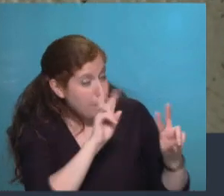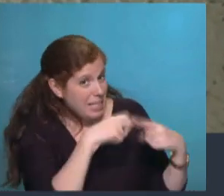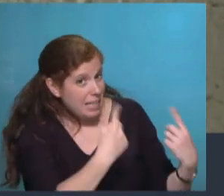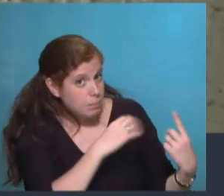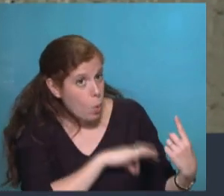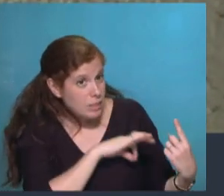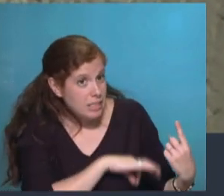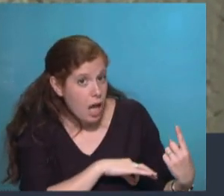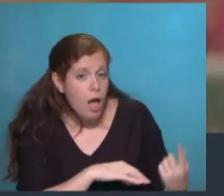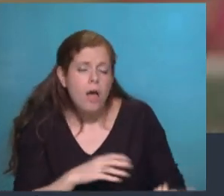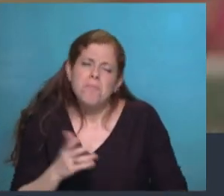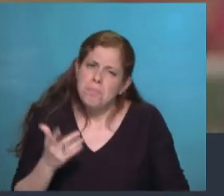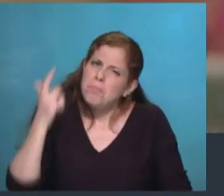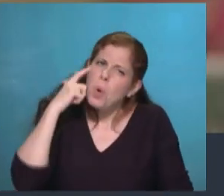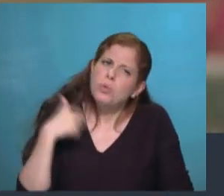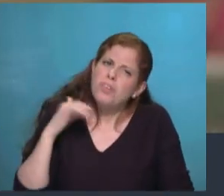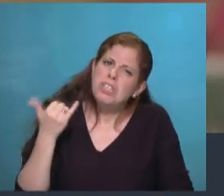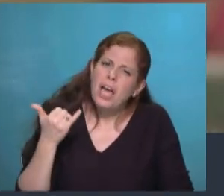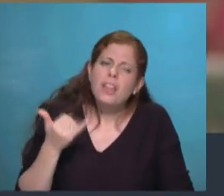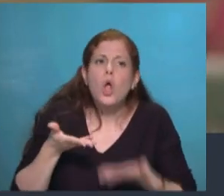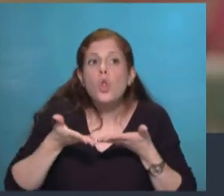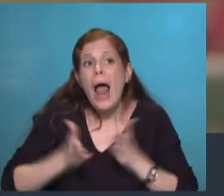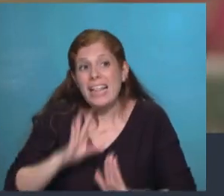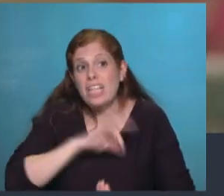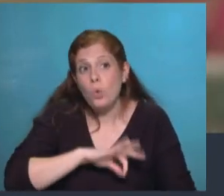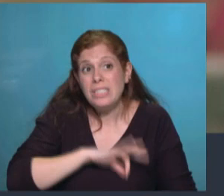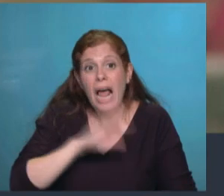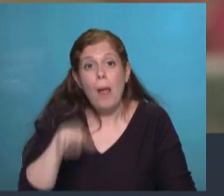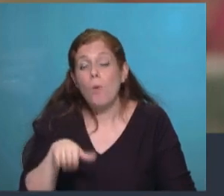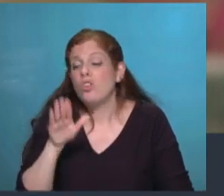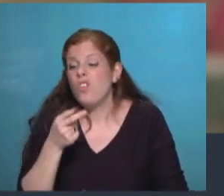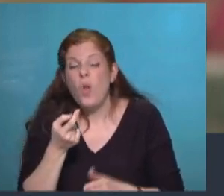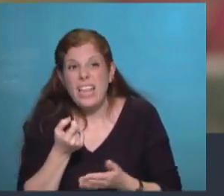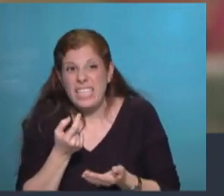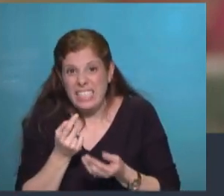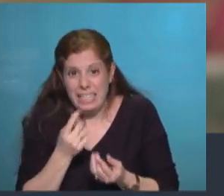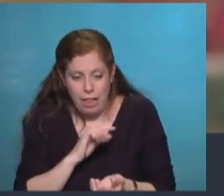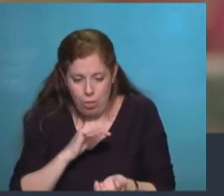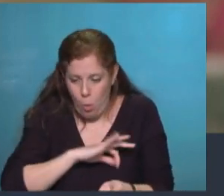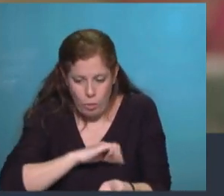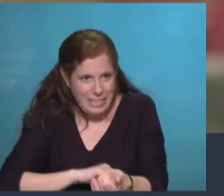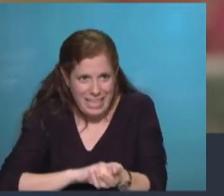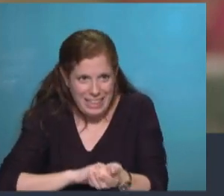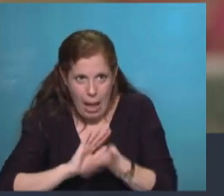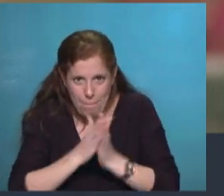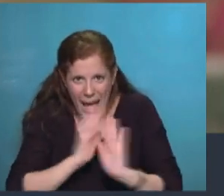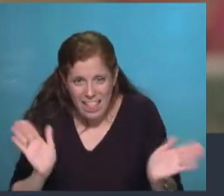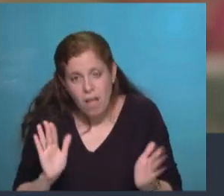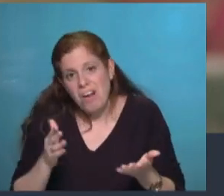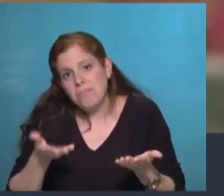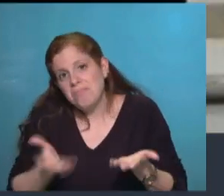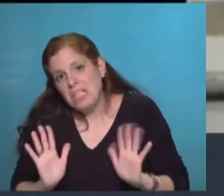כרוסיה? אני חושבת שכן, נולדתי כאילו רוסיה, למרות שאין בי טיפה של דם רוסי, אבל זה יצא